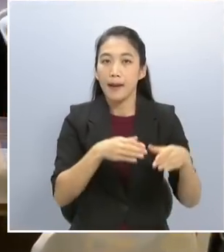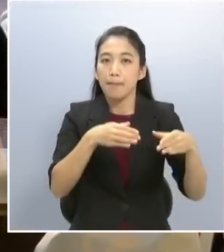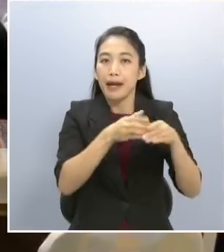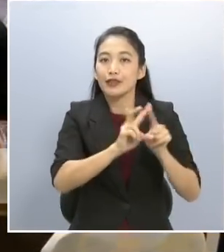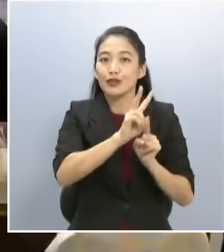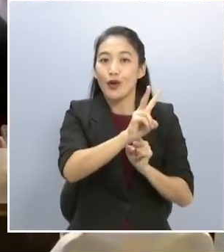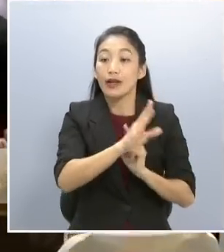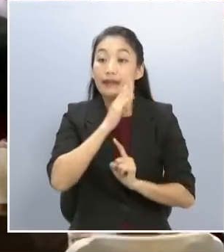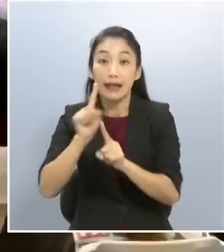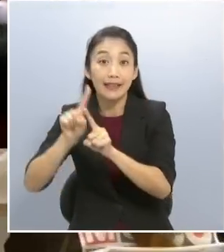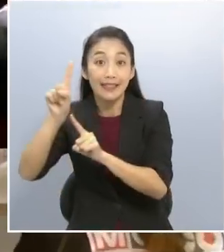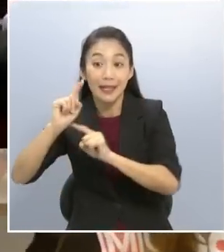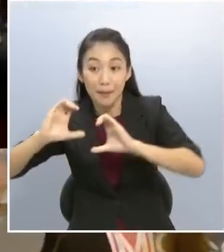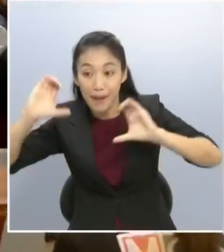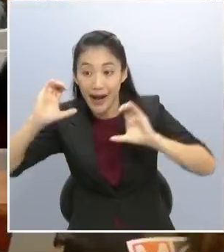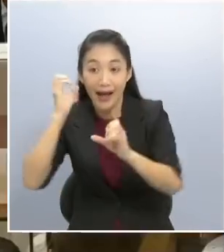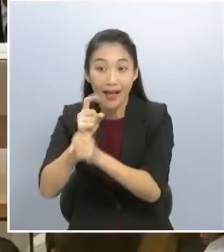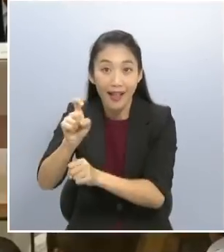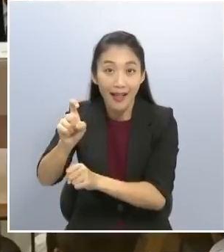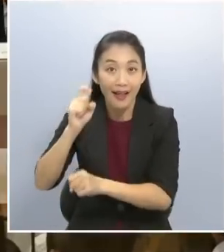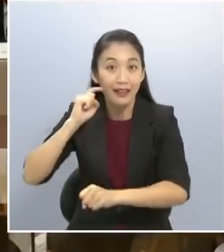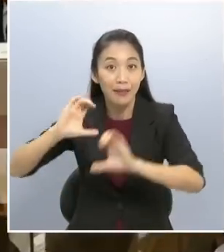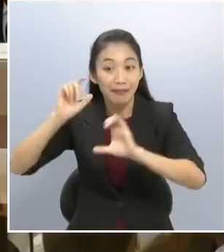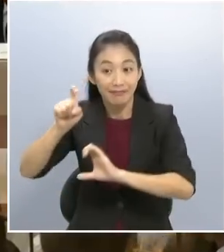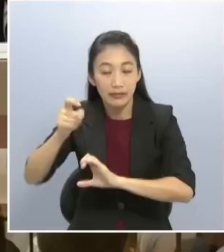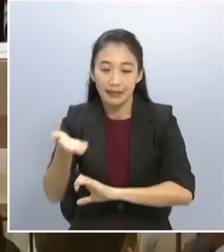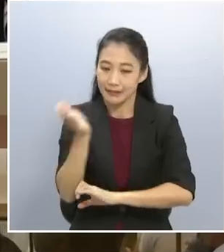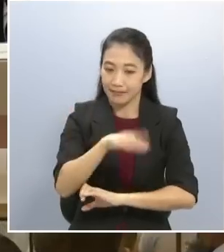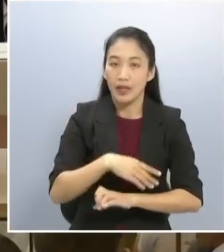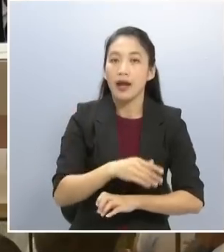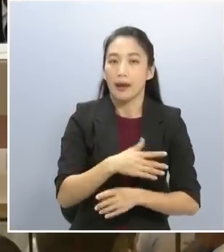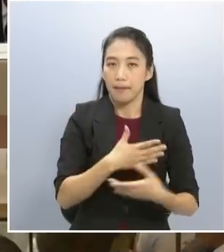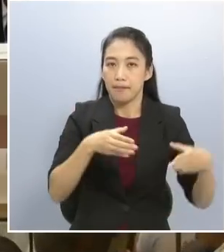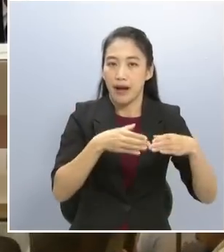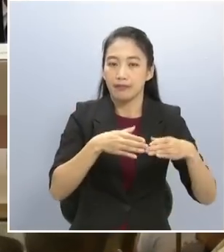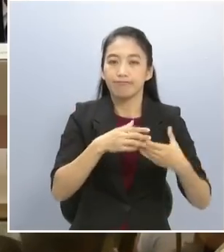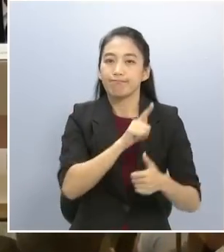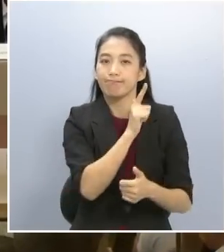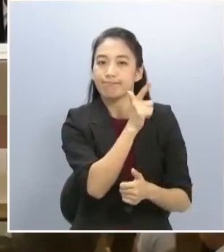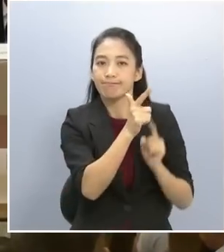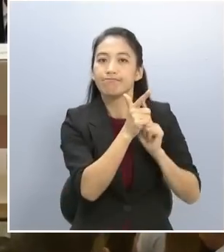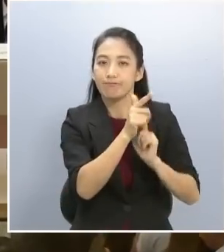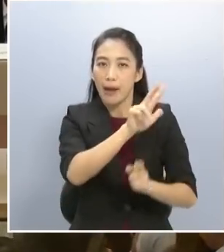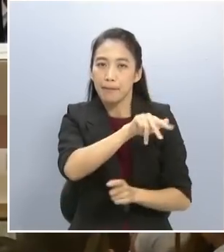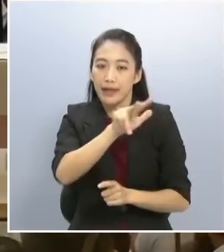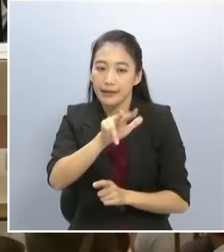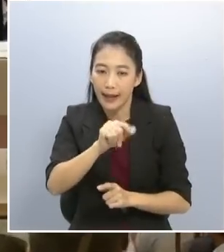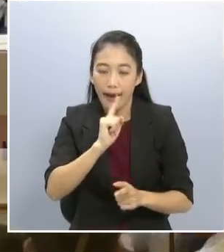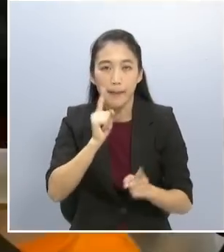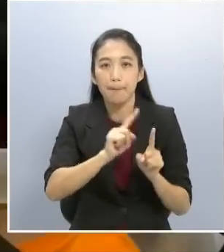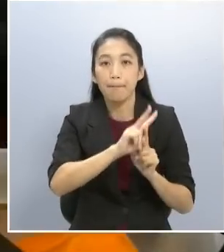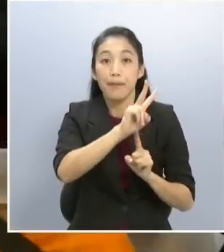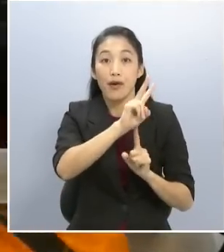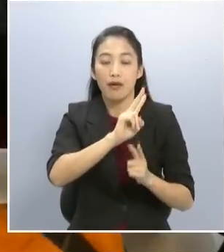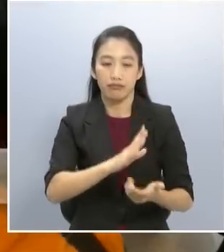ตั้งรัฐบาลแทนแล้วข่าวนี้ไปถึงขนาดเพื่อไทยจะไปทาบทามพลังประชารัฐค่ะที่มีลุงป้อมเป็นหัวหน้าพรรคแล้วก็มี